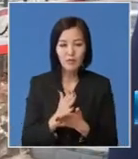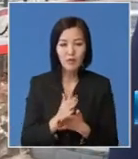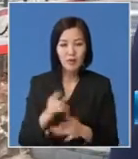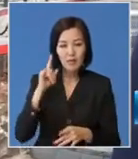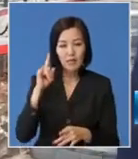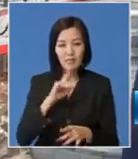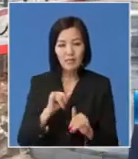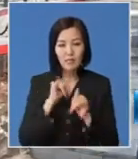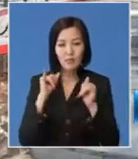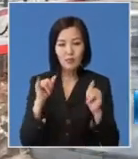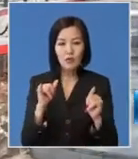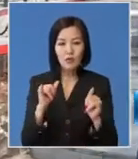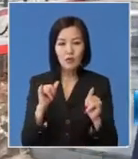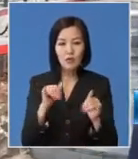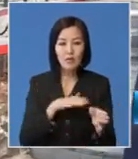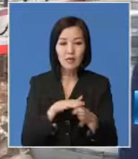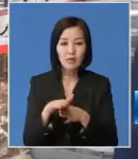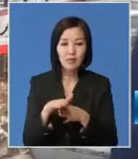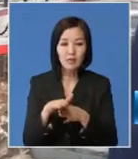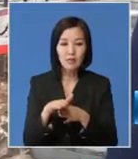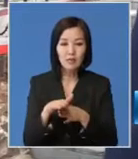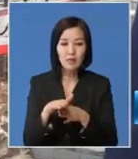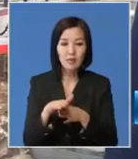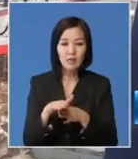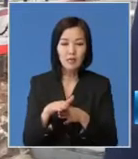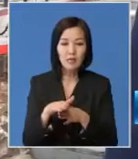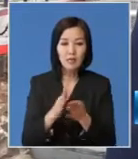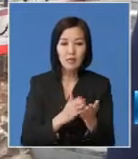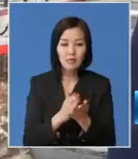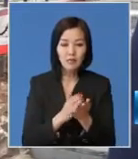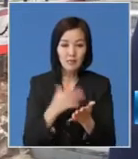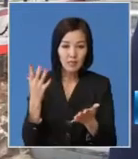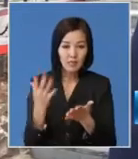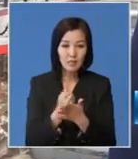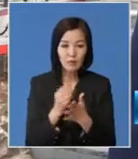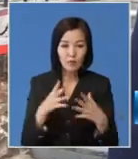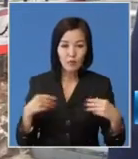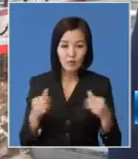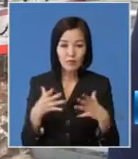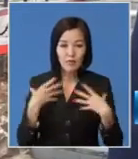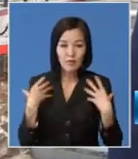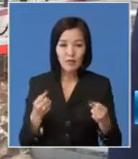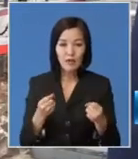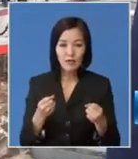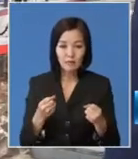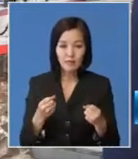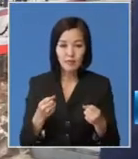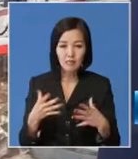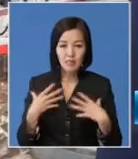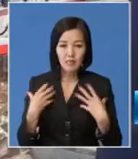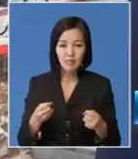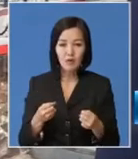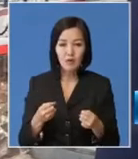еліміздің өркендеу жолында атқарып жатқан игі қызметтеріңізге табыс, отбасыларыңызға амандық, дендеріңізге